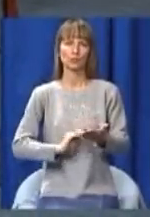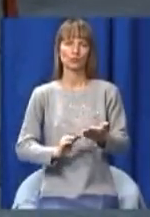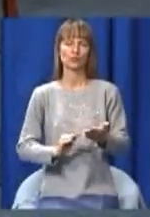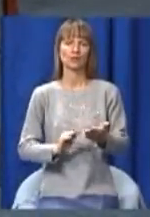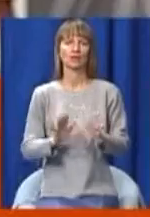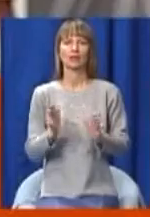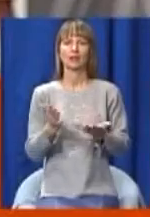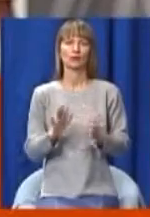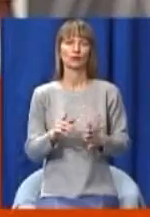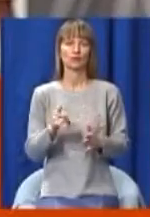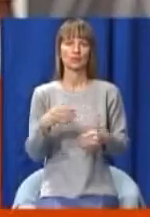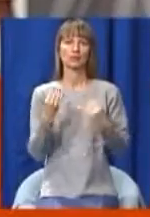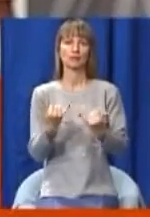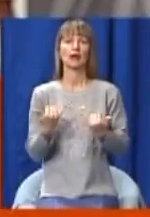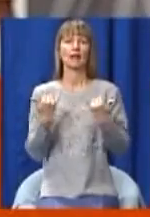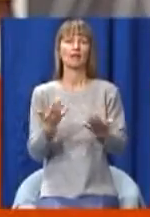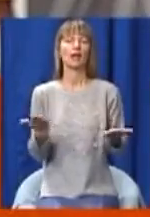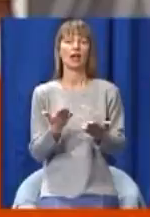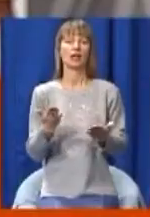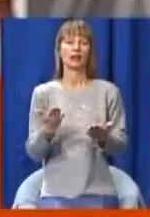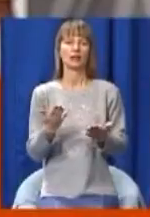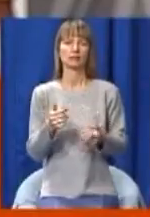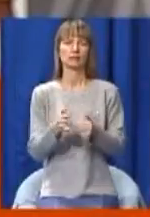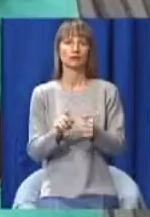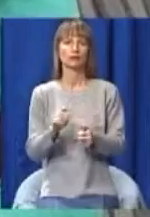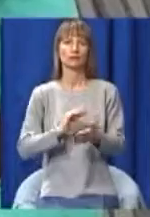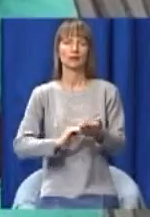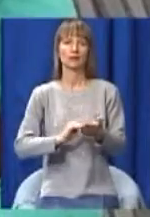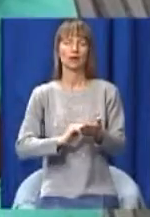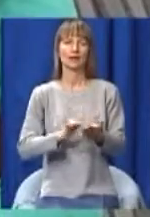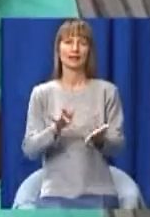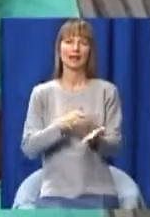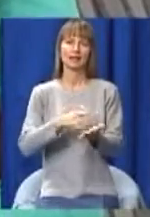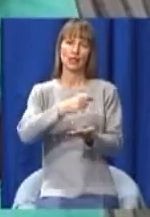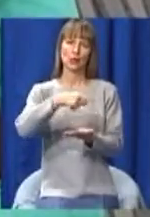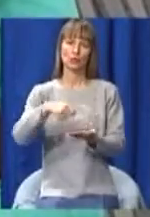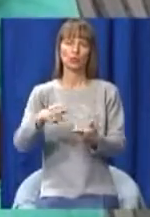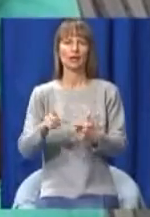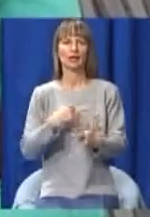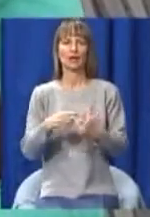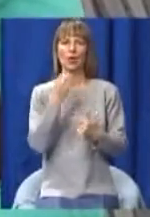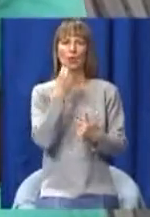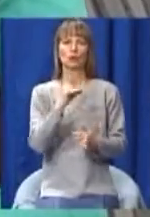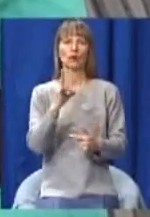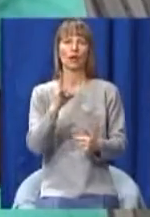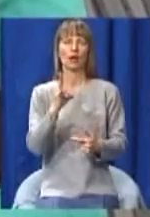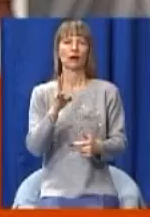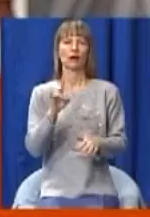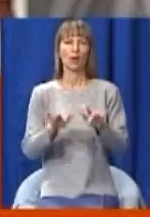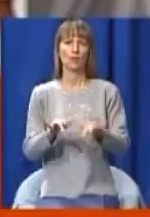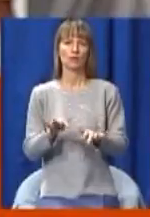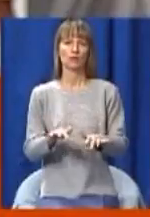Не дуже. А надаєш перевагу ти яким гаджетам, щоб записувати, там, зошит та ручка, чи, можливо, краще ноутбук, там,